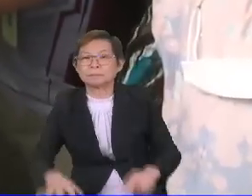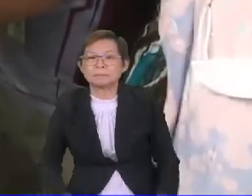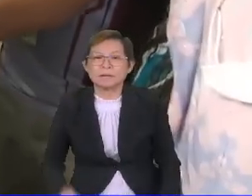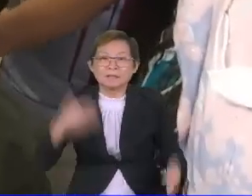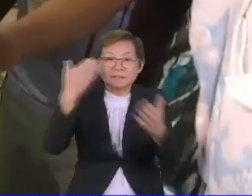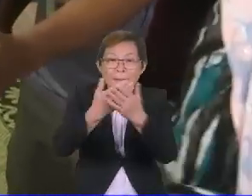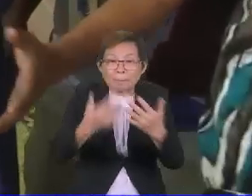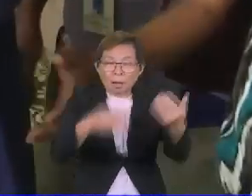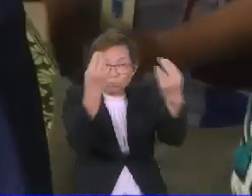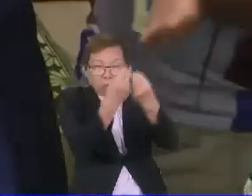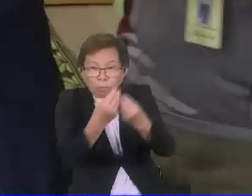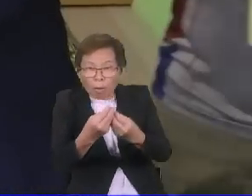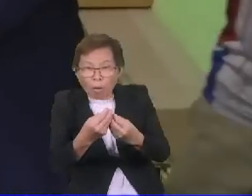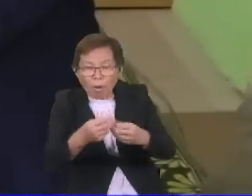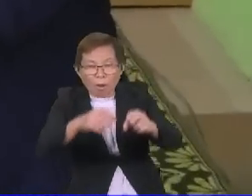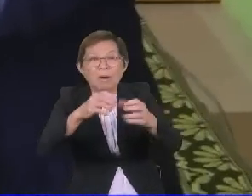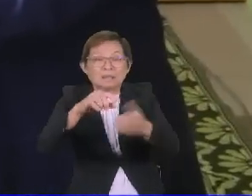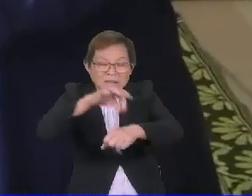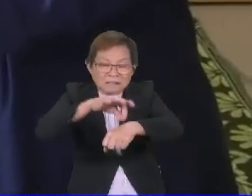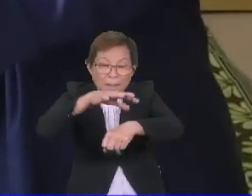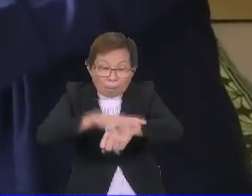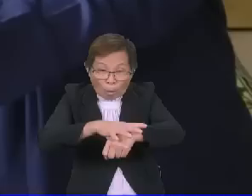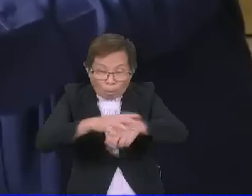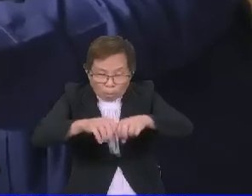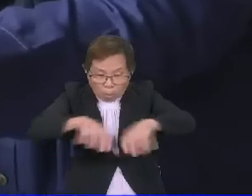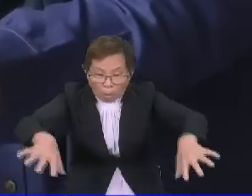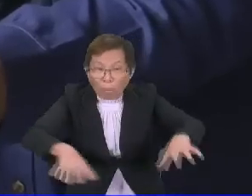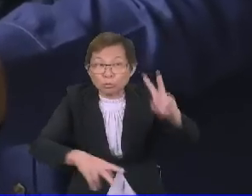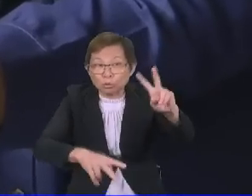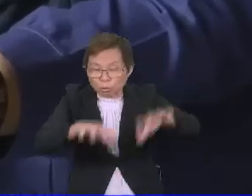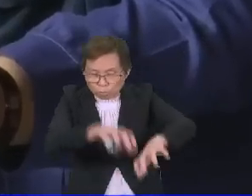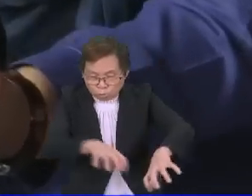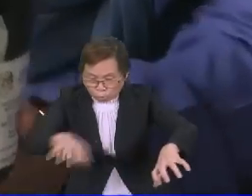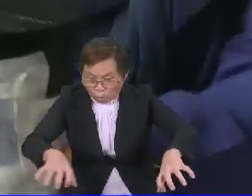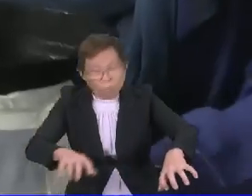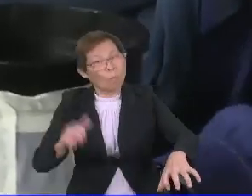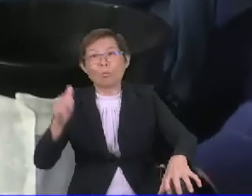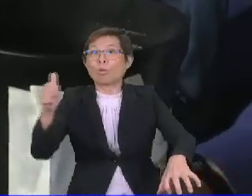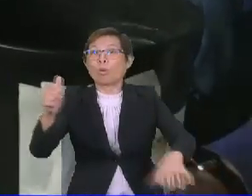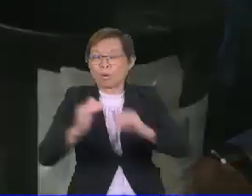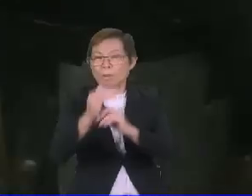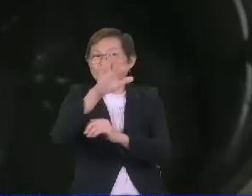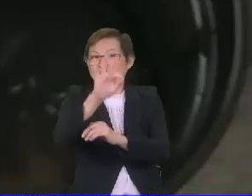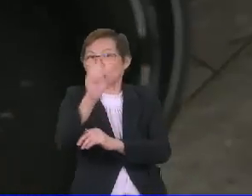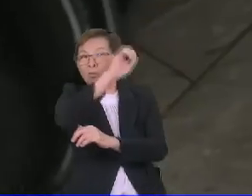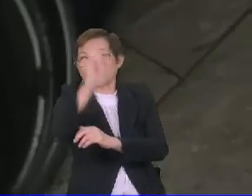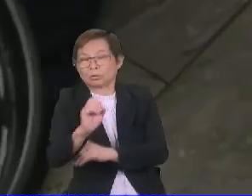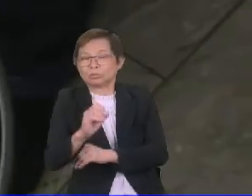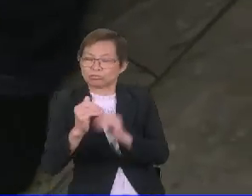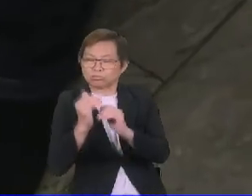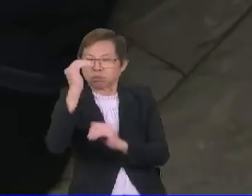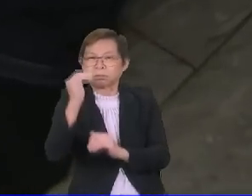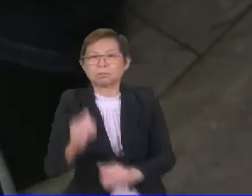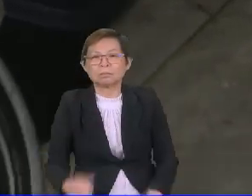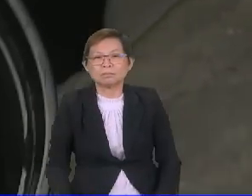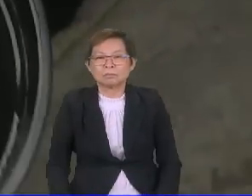ini kadar penetasan nyamuk Edis purwobaca di kedua locality perkenalan sangat baik yaitu melebihi 90 kratus